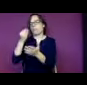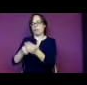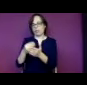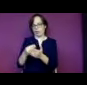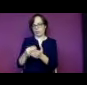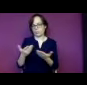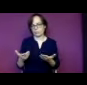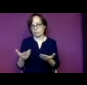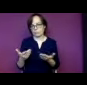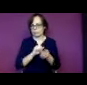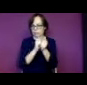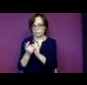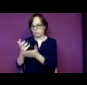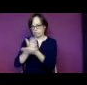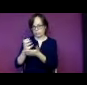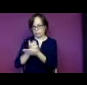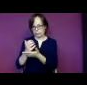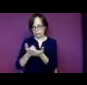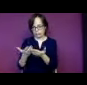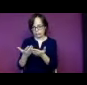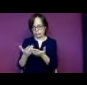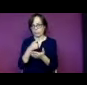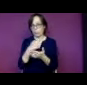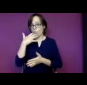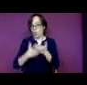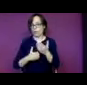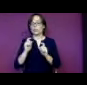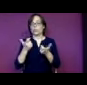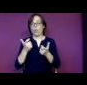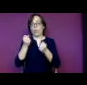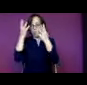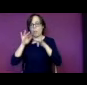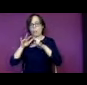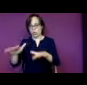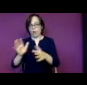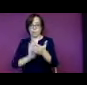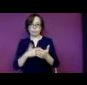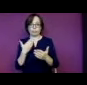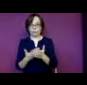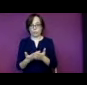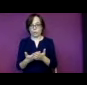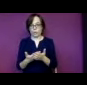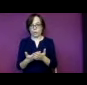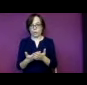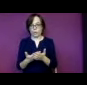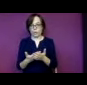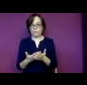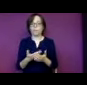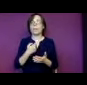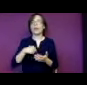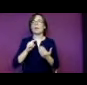w takich kwestiach jak kultura popularna, tutaj jest jako przykład nasza reprezentacja